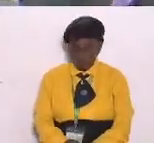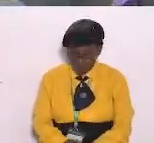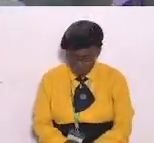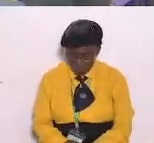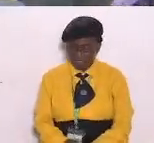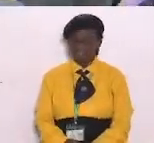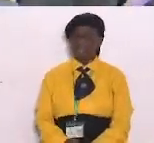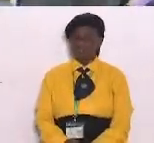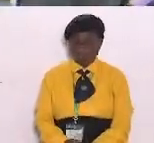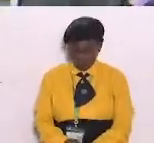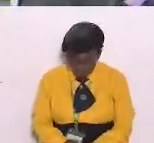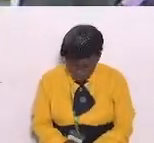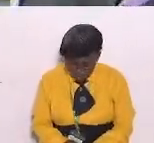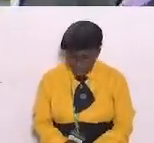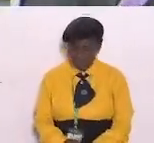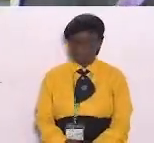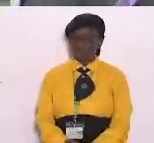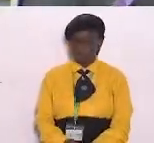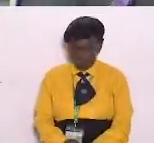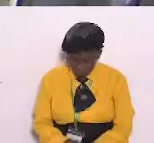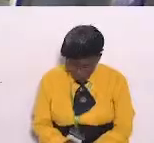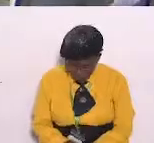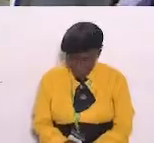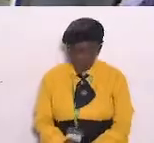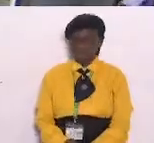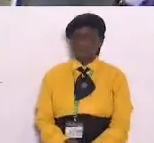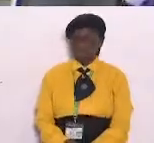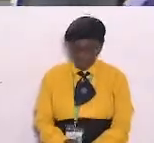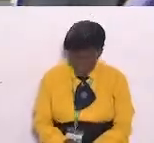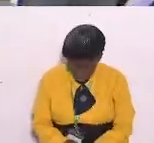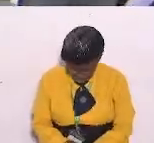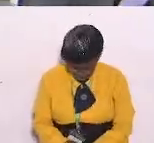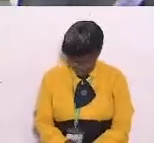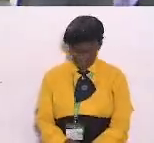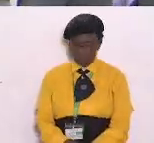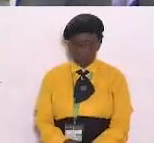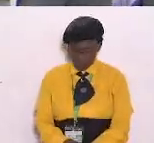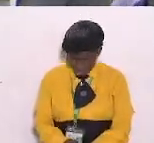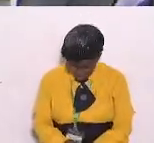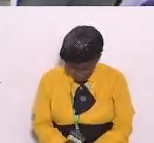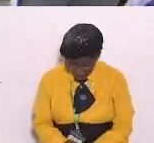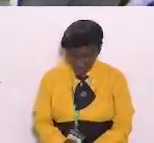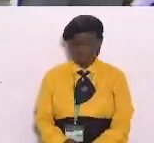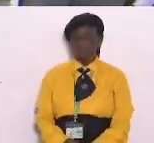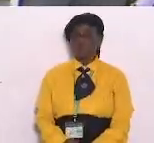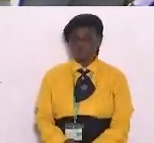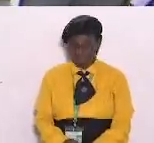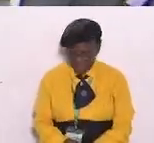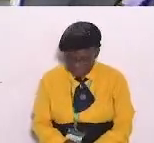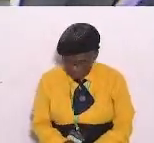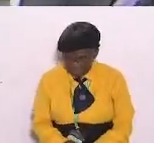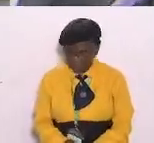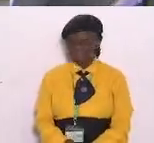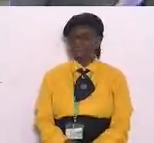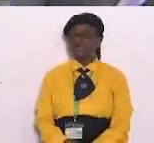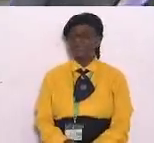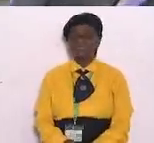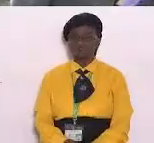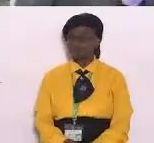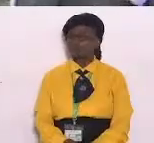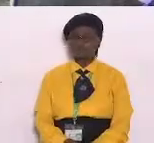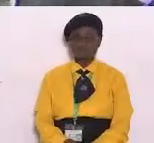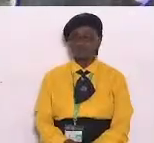donné miséricorde seigneur tu as eu pitié tu as eu miséricorde tu as montré ta miséricorde